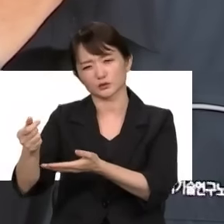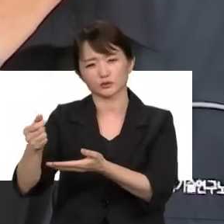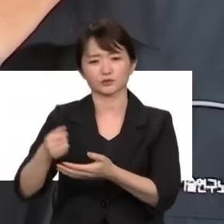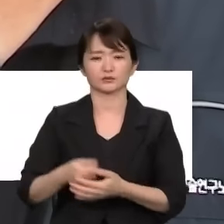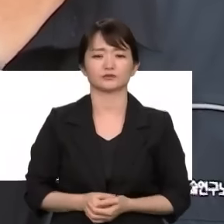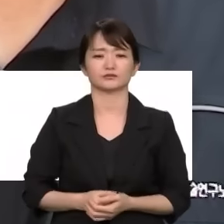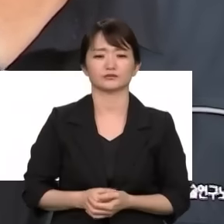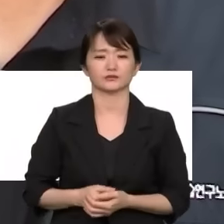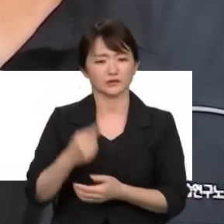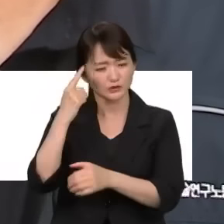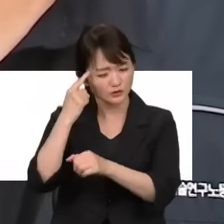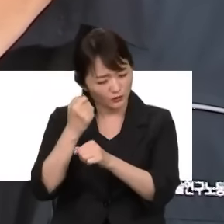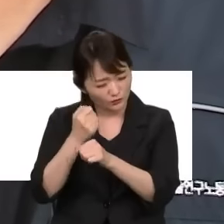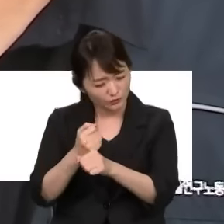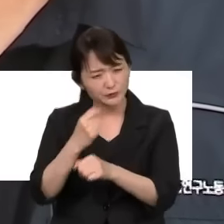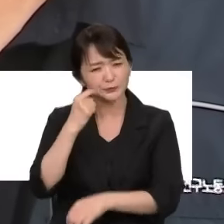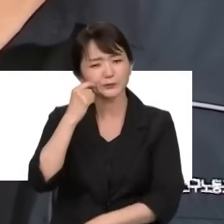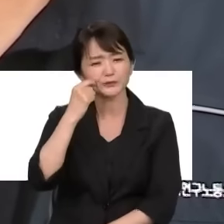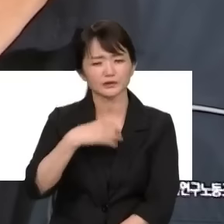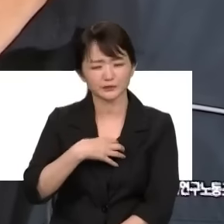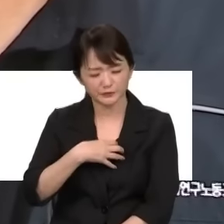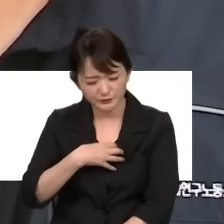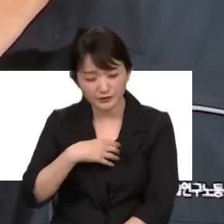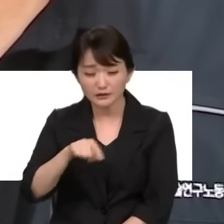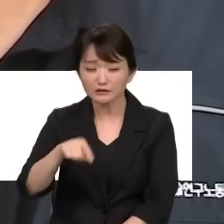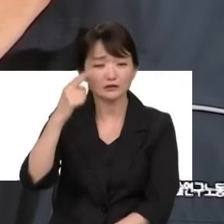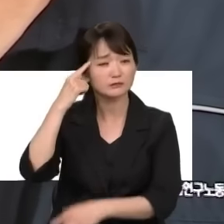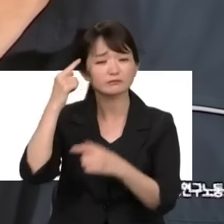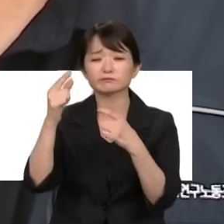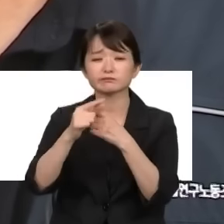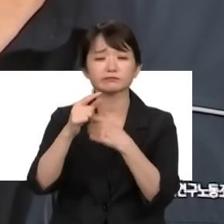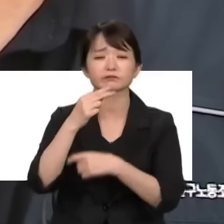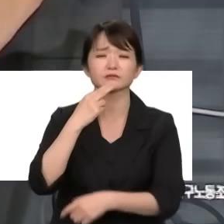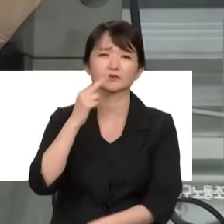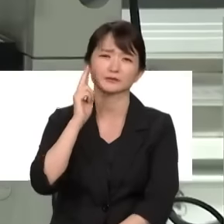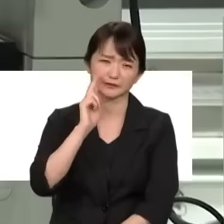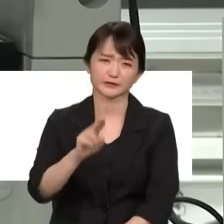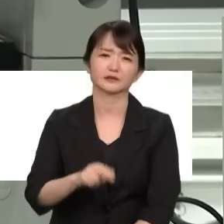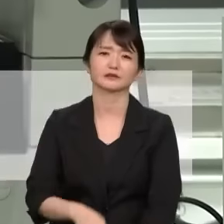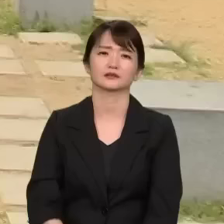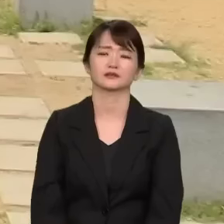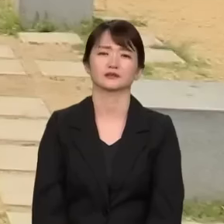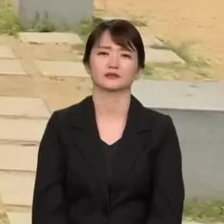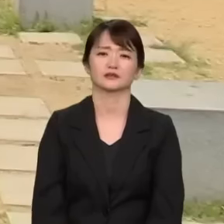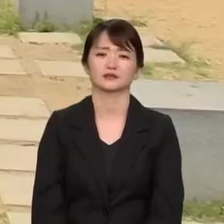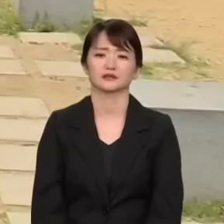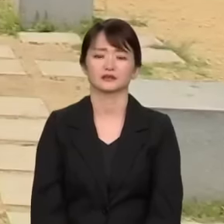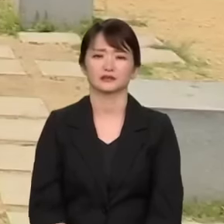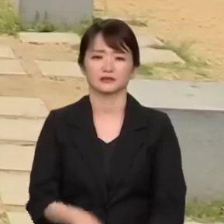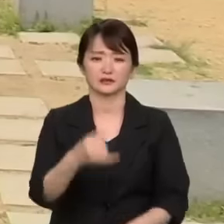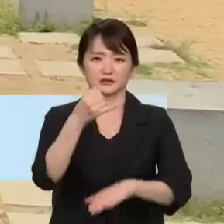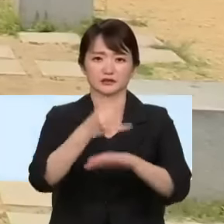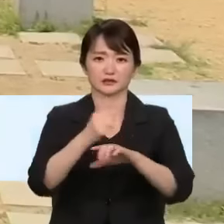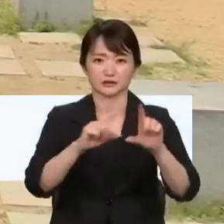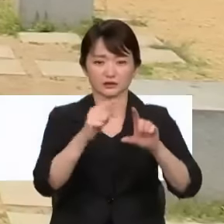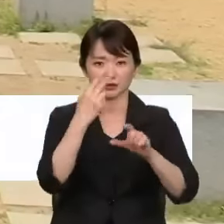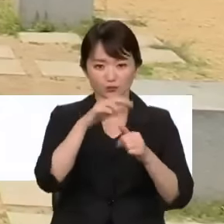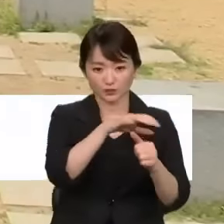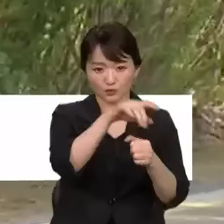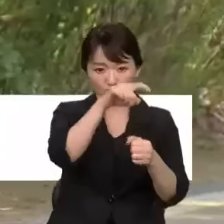심각하게 훼손되고 있는데 여기에 대한 아무런 고민이 지금 없다는게 가장 심각한 문제가 되겠습니다 최소 생활 보장을 위한 생계